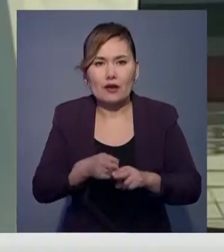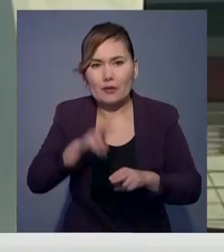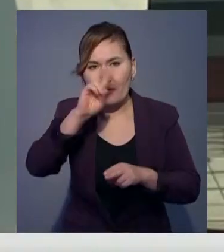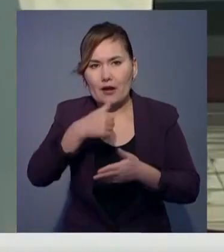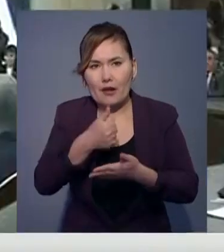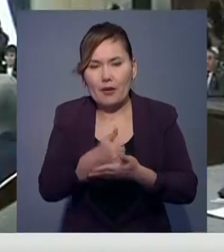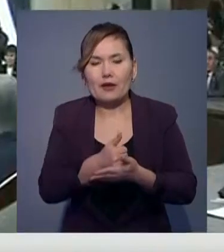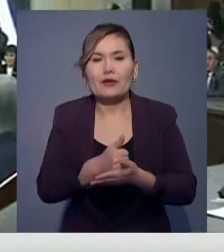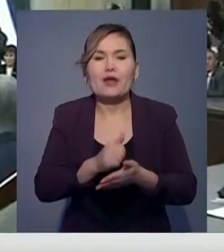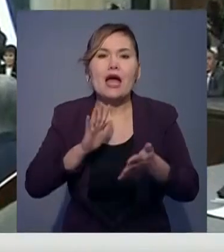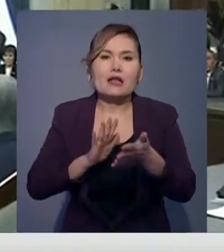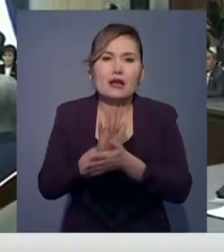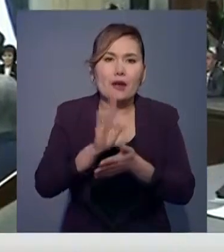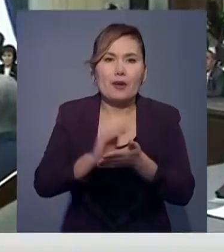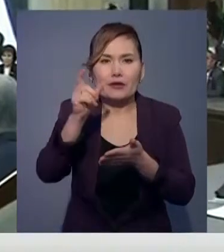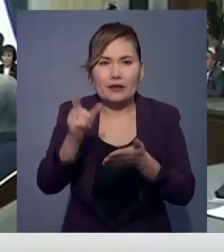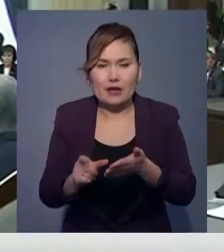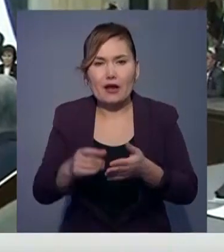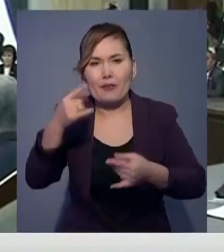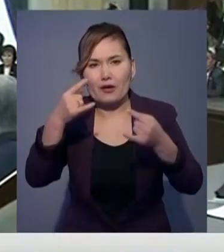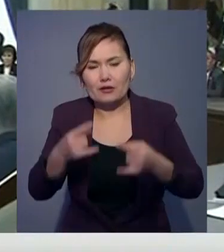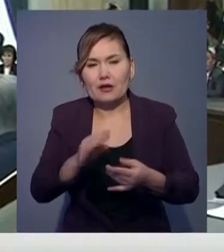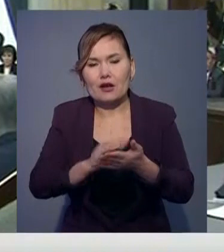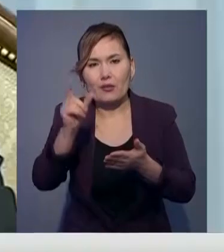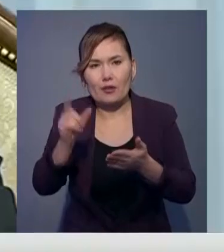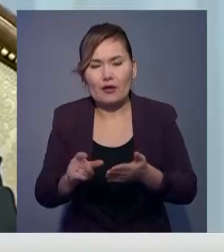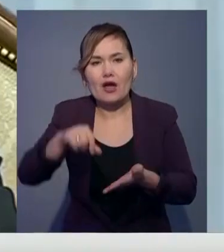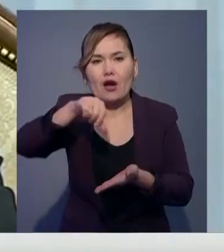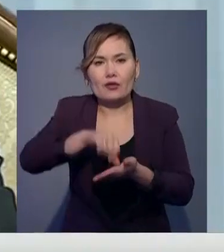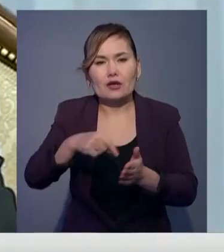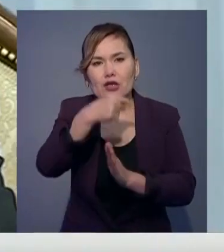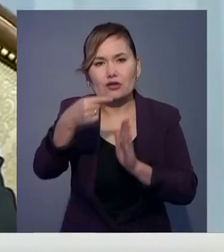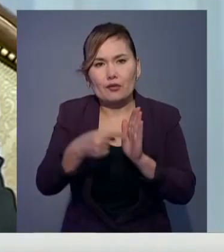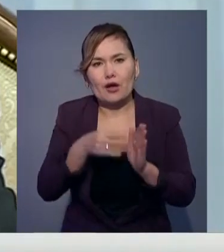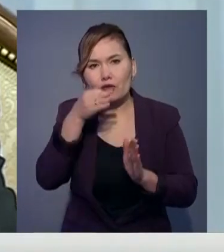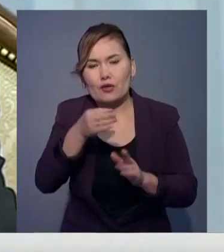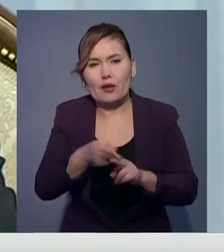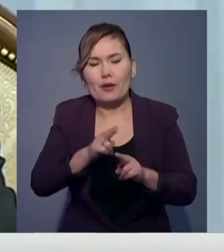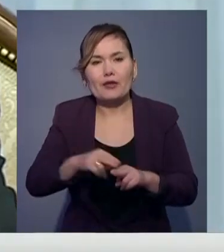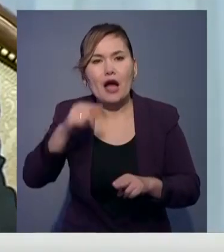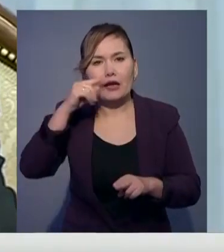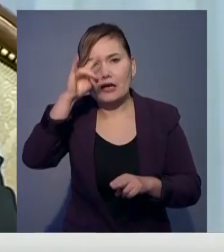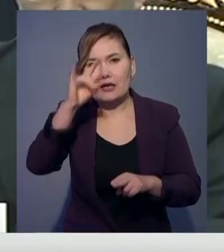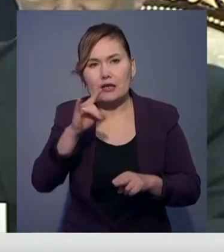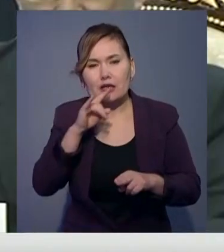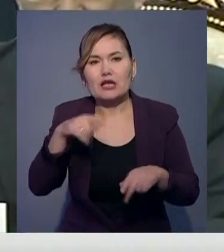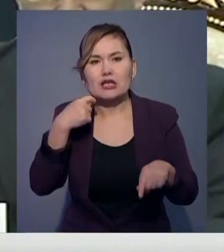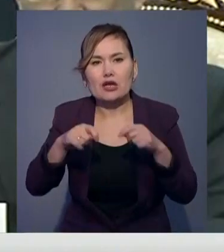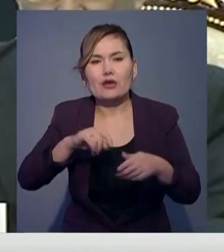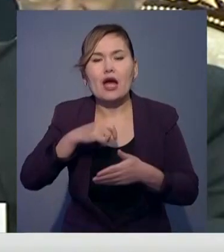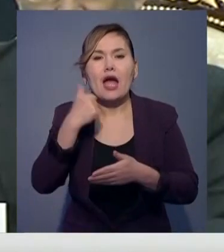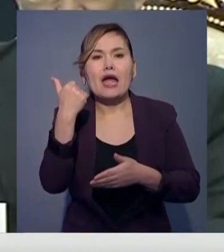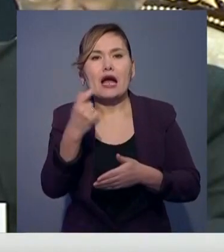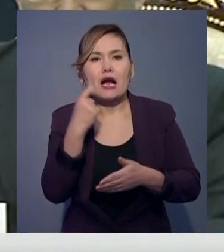басшысы бұқаралық ақпарат құралдарына бірлескен мәлімдеме жасады. Айта кетейік, Қазақстан Қырғызстанның ең басты сауда экономикалық